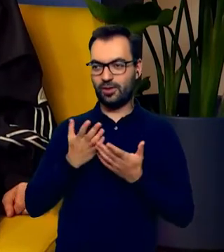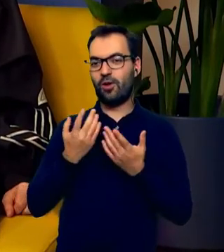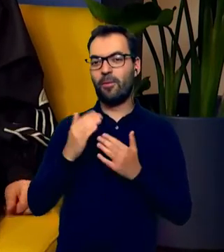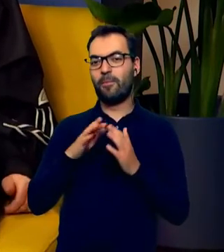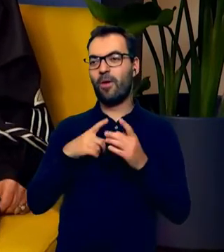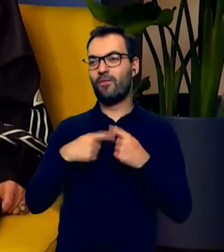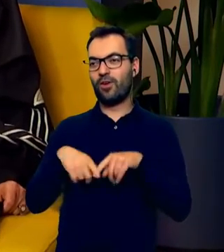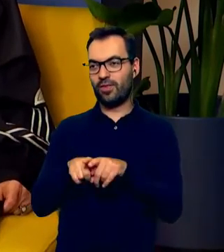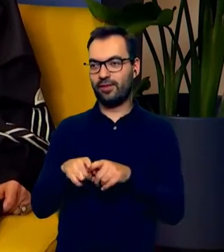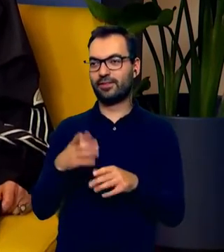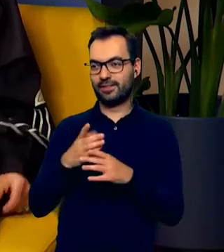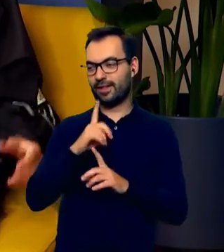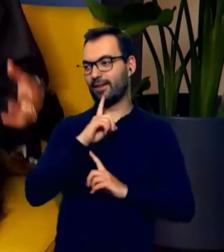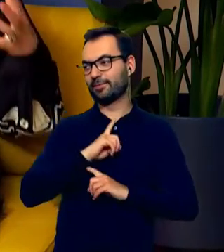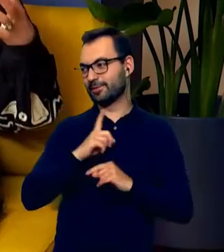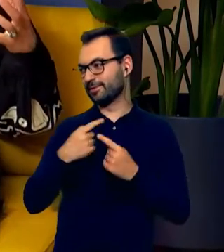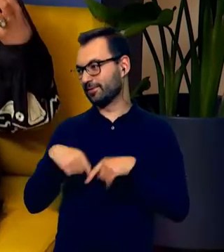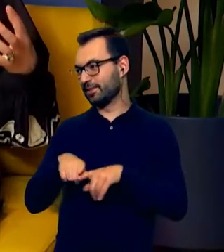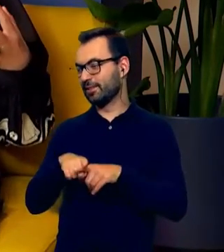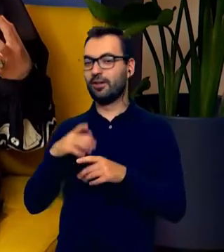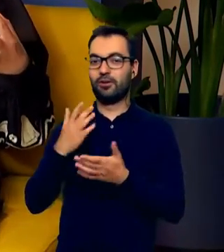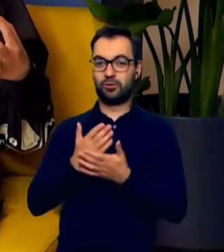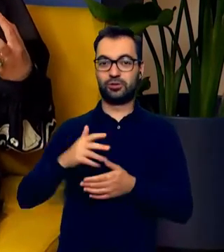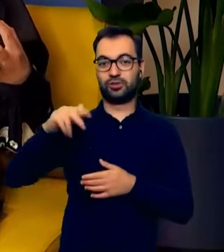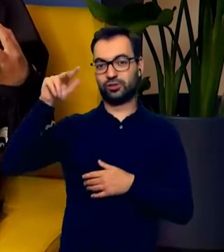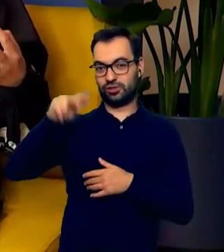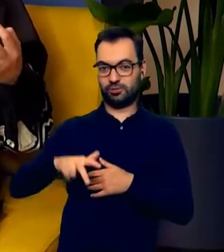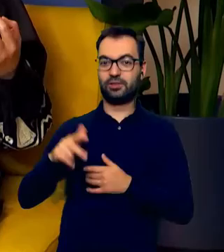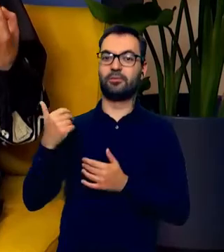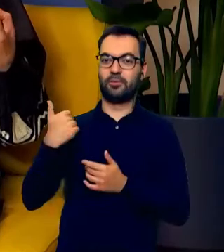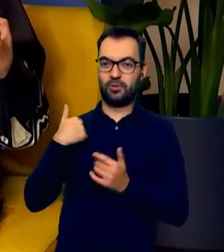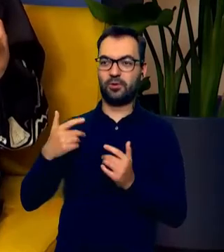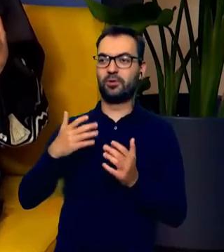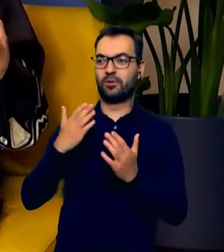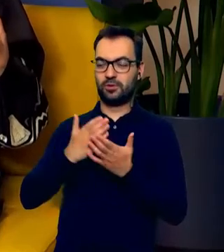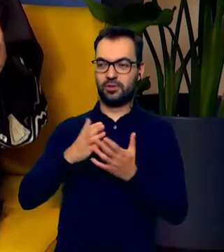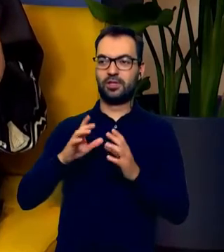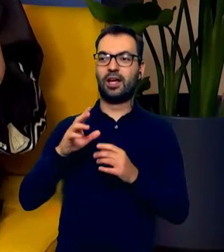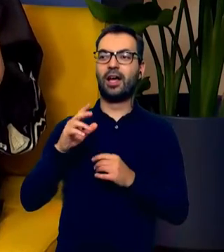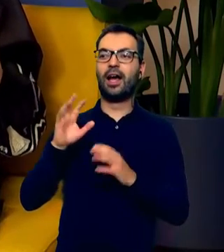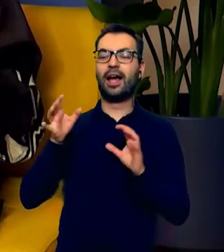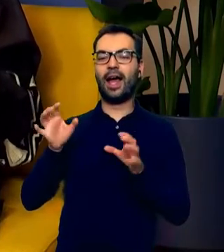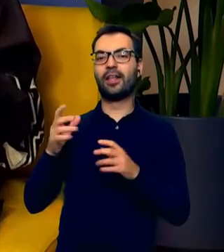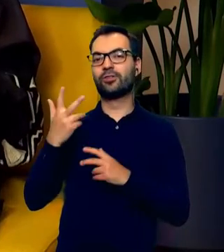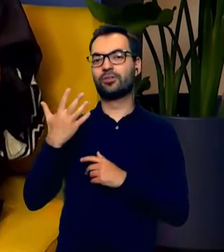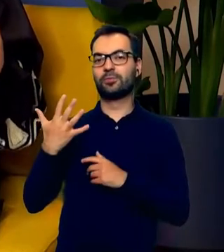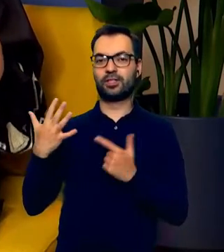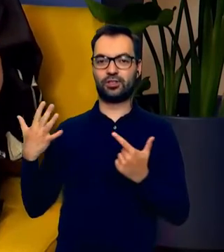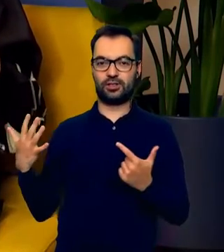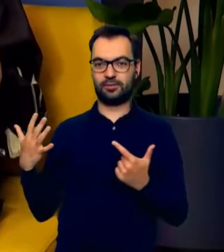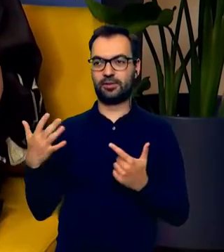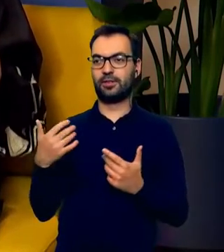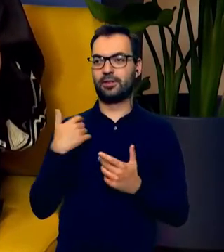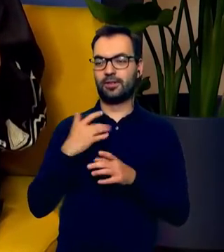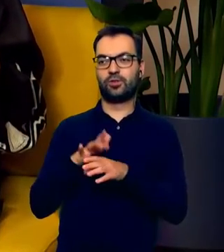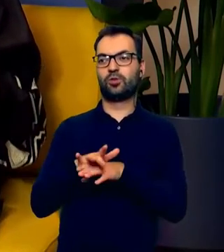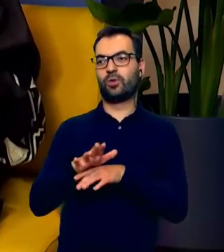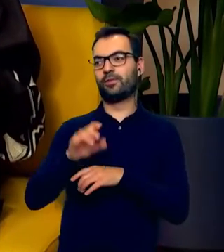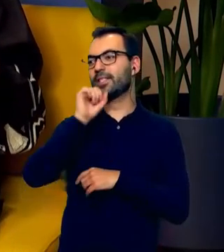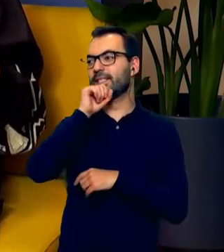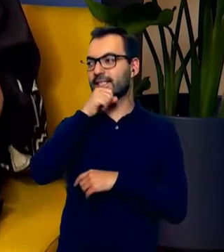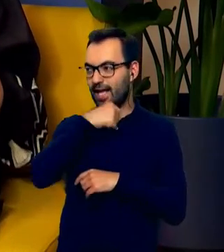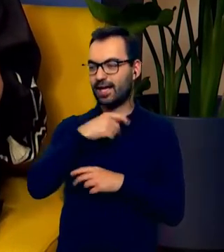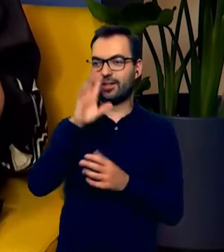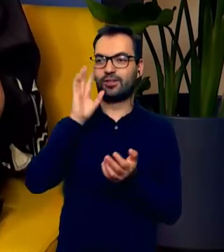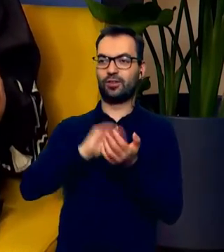podwykonawcą i któregoś. I już miałyśmy całe 3 miesiące podcast. Już byłyśmy po prostu w Radiu 357, byłyśmy już naprawdę słynnymi,